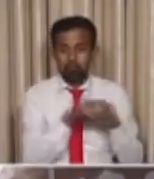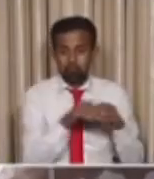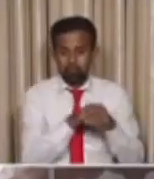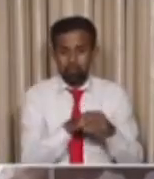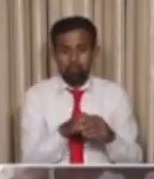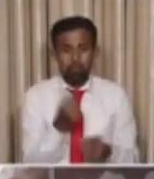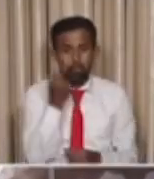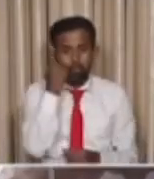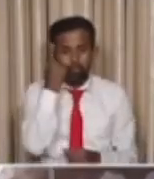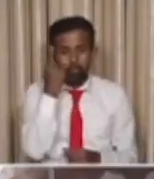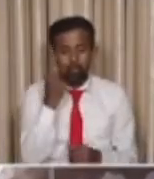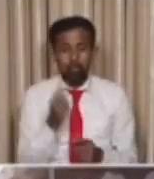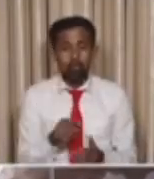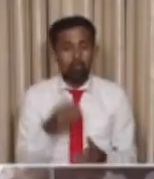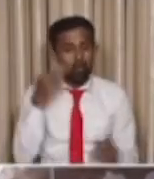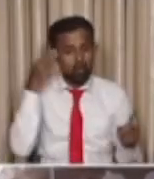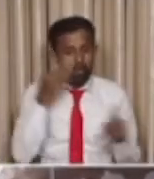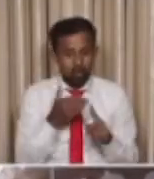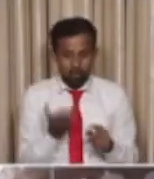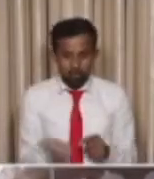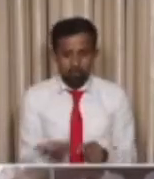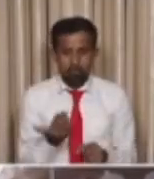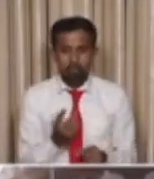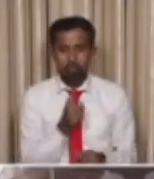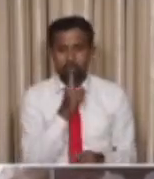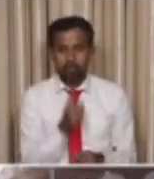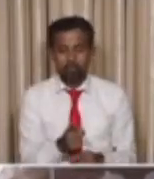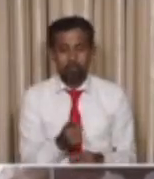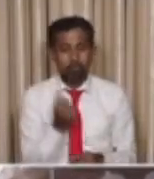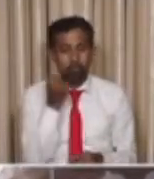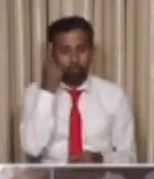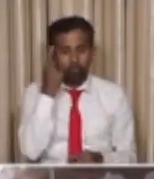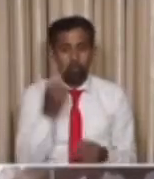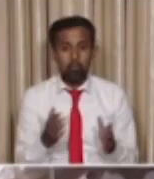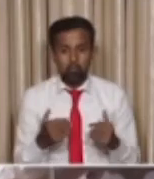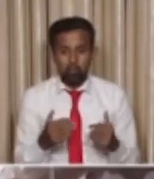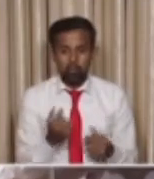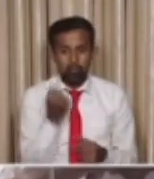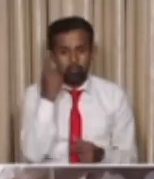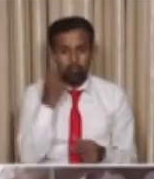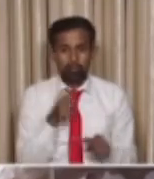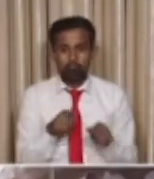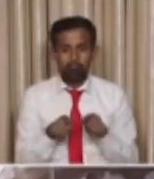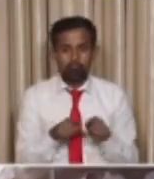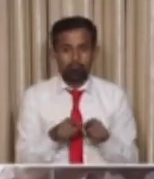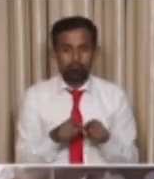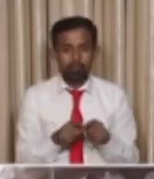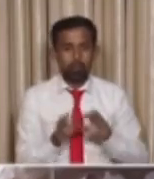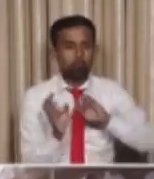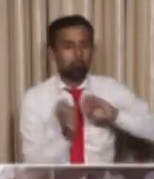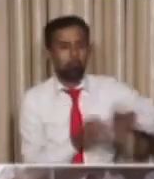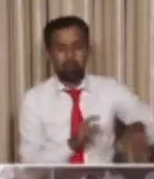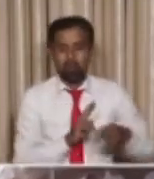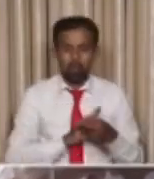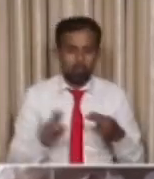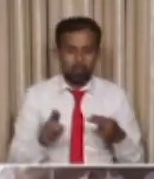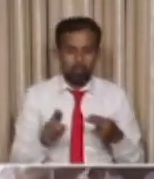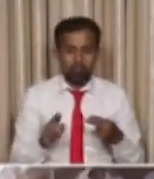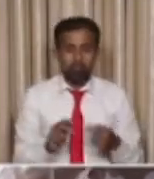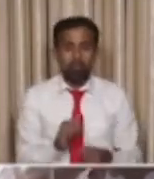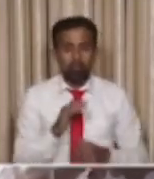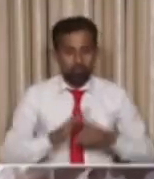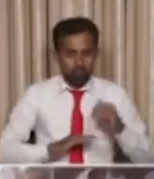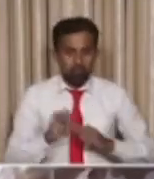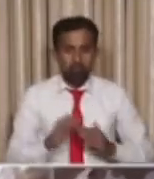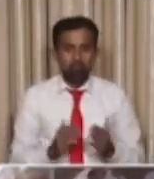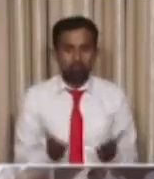මේ යෝජනාව පාදක කරගන්න කියන යෝජනාව කරමින් මේ යෝජනාව තවත් එක් යෝජනාවක් බවට පත් කරලා හමස් පෙට්ටිය දවන්නේ නැතුව මේක සක්‍රීය